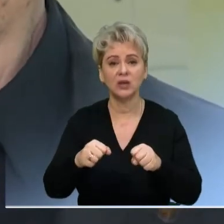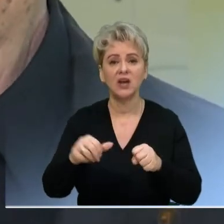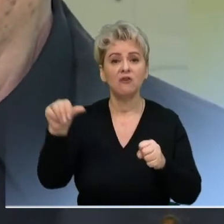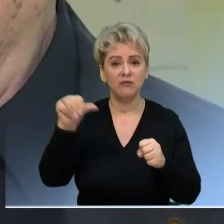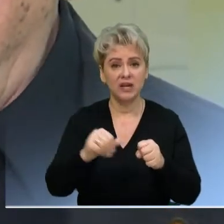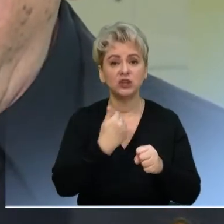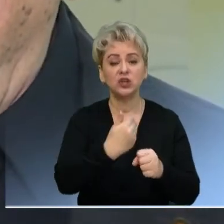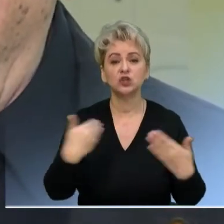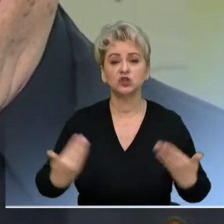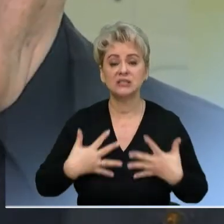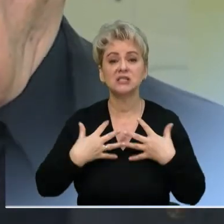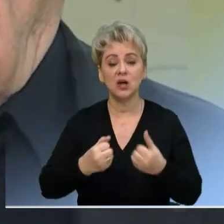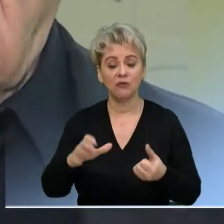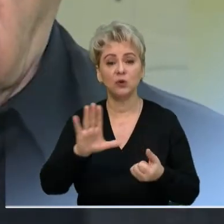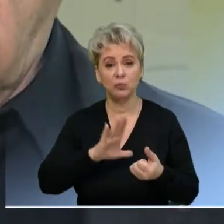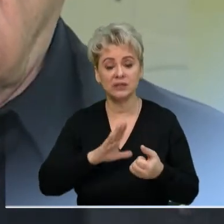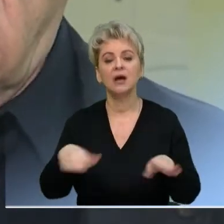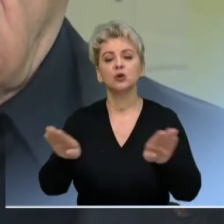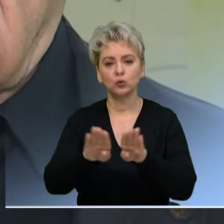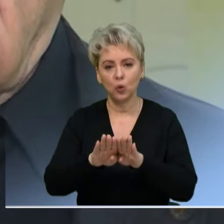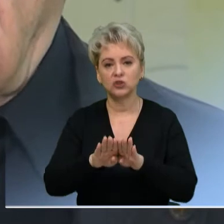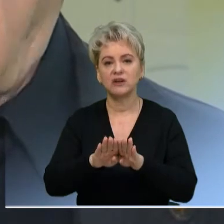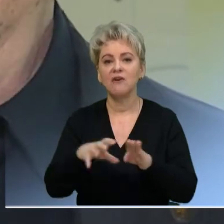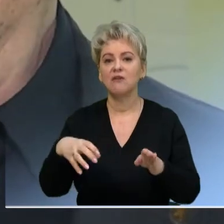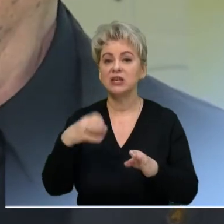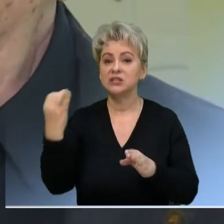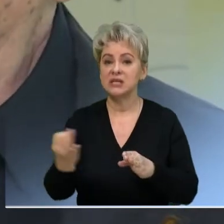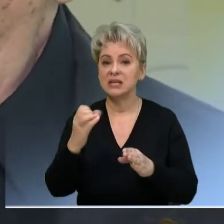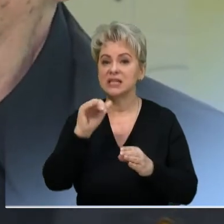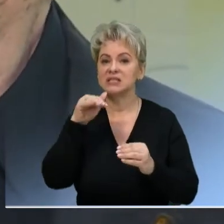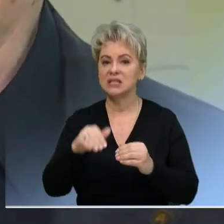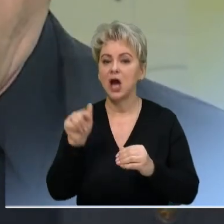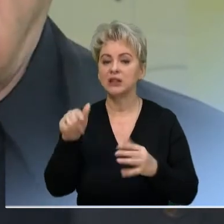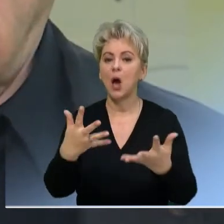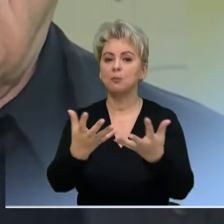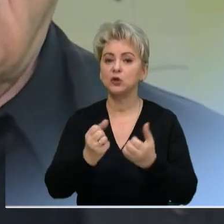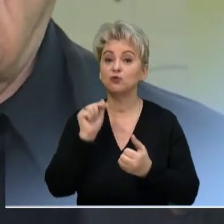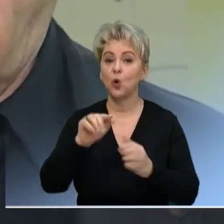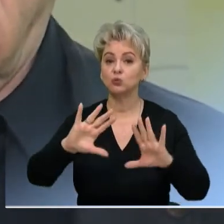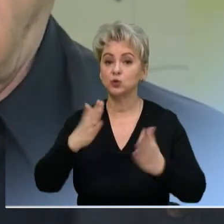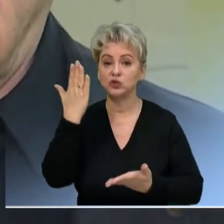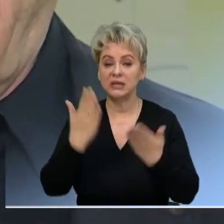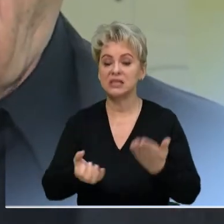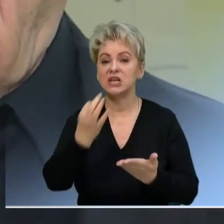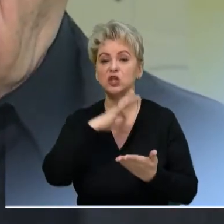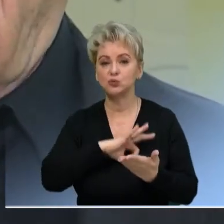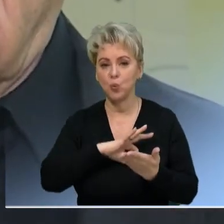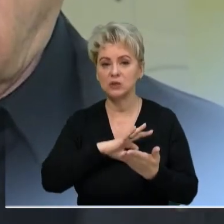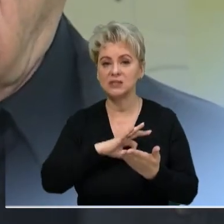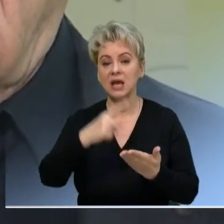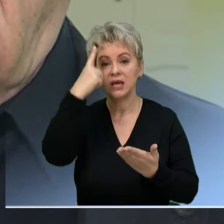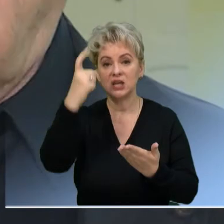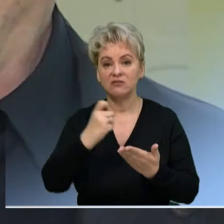вред их жизни и здоровью. Вот это тоже очень достаточно интересная статья. Она применяется в том случае, если использовались